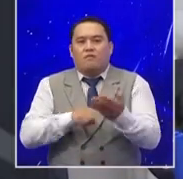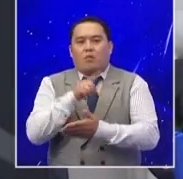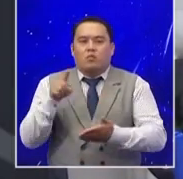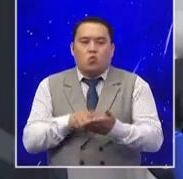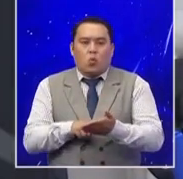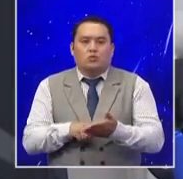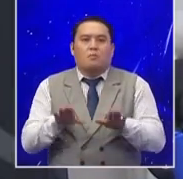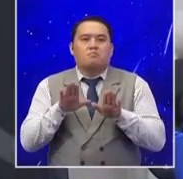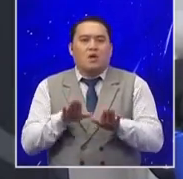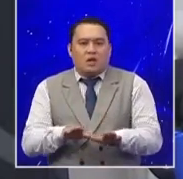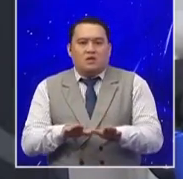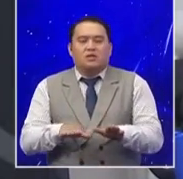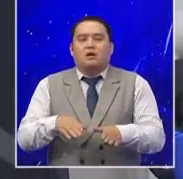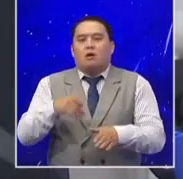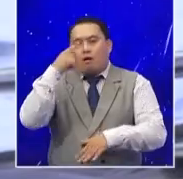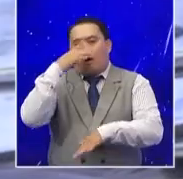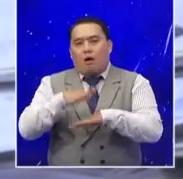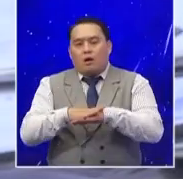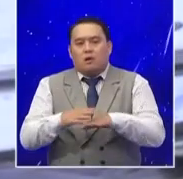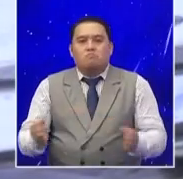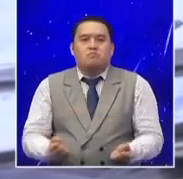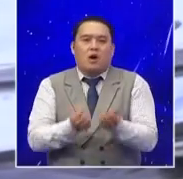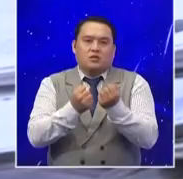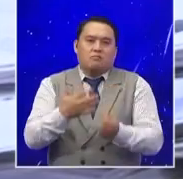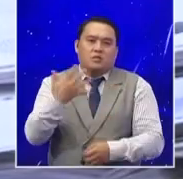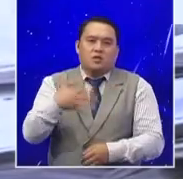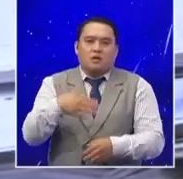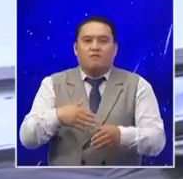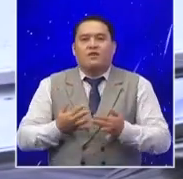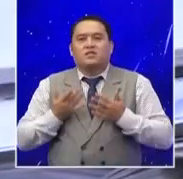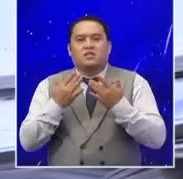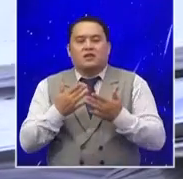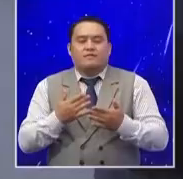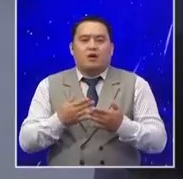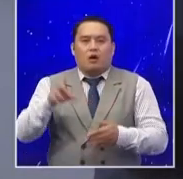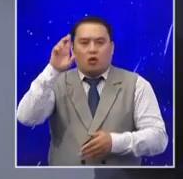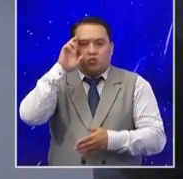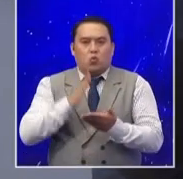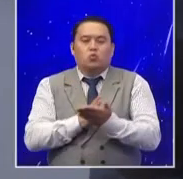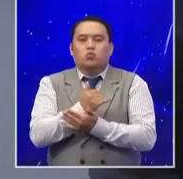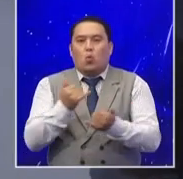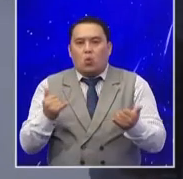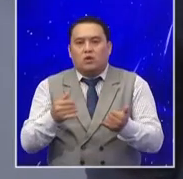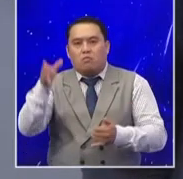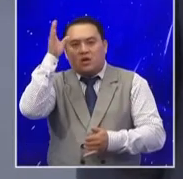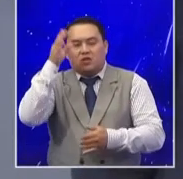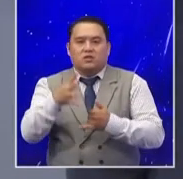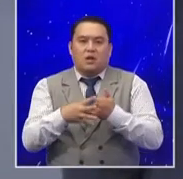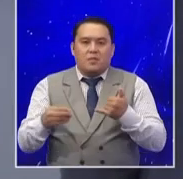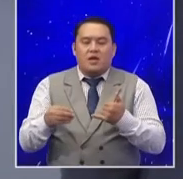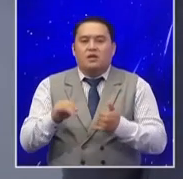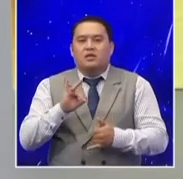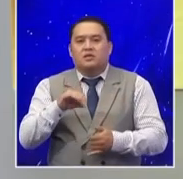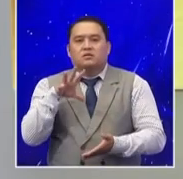одном офисе. На площадке сервисного акимата оказывают порядка 50 самых востребованных видов государственных услуг – образования, земельных